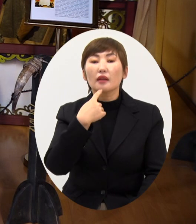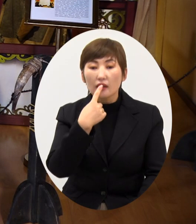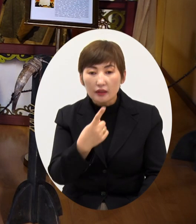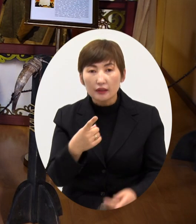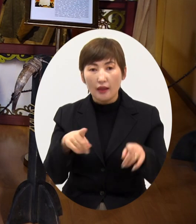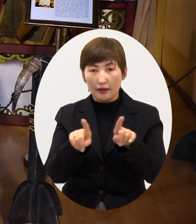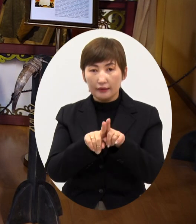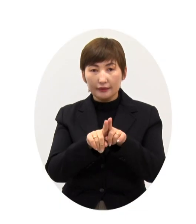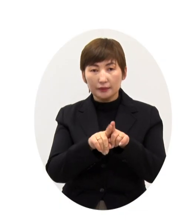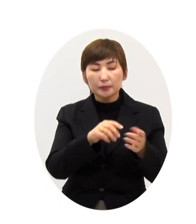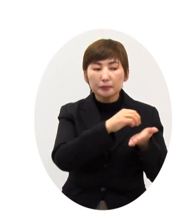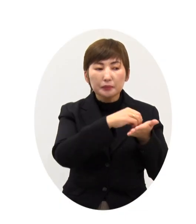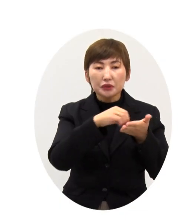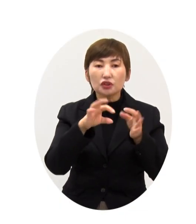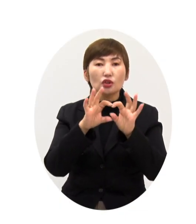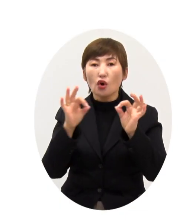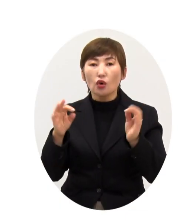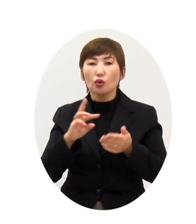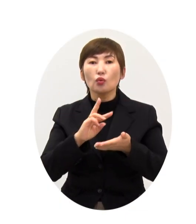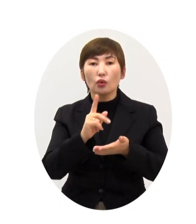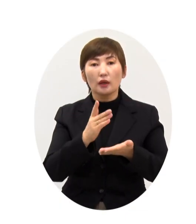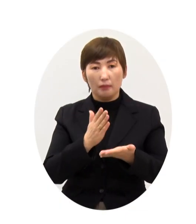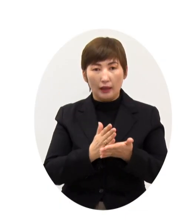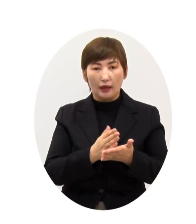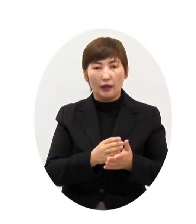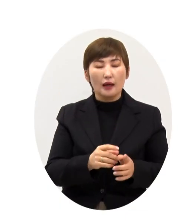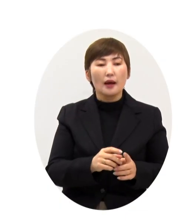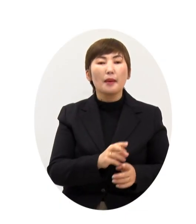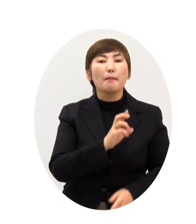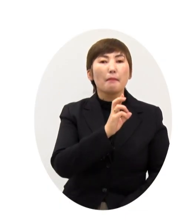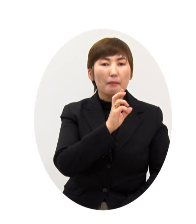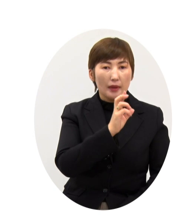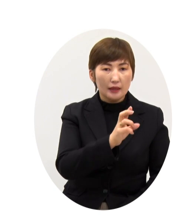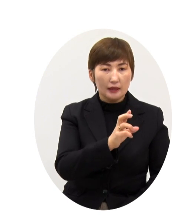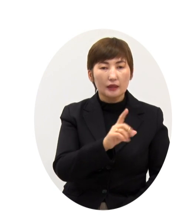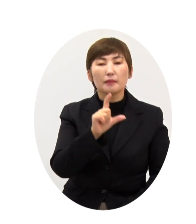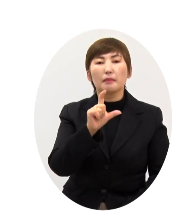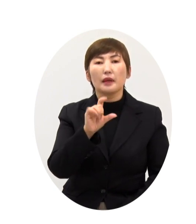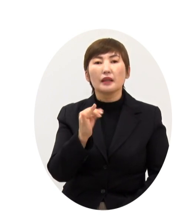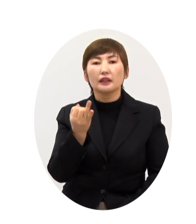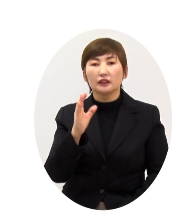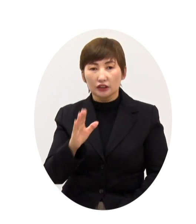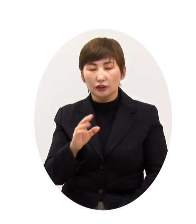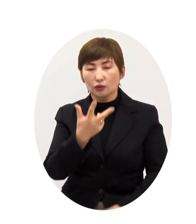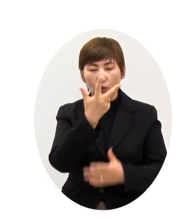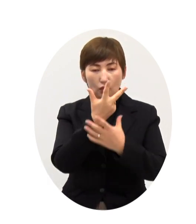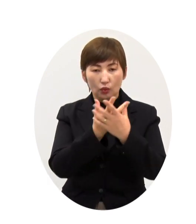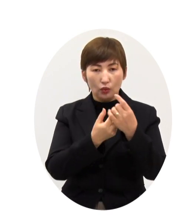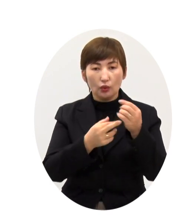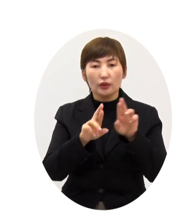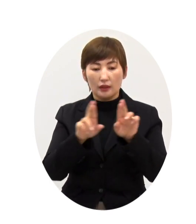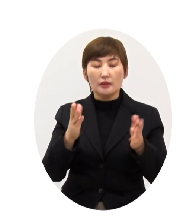нүдэлж тогтоох хэрэгтэй байдаг. Тэгвэл багш нь бэлэг, бэлэг, бэлэг гэсэн ижил дуудлагатай